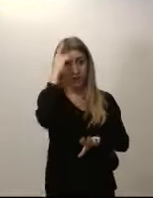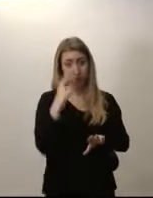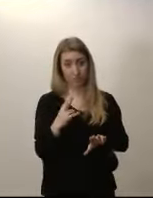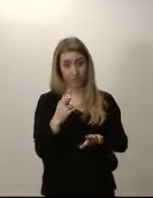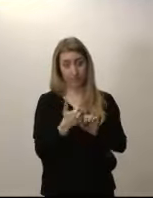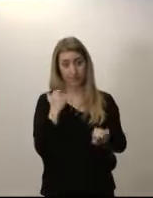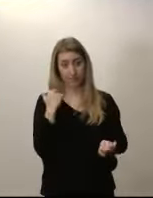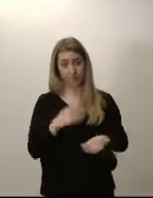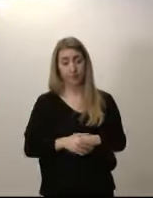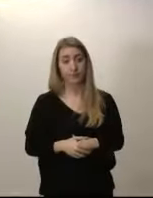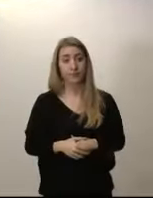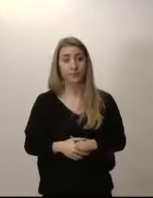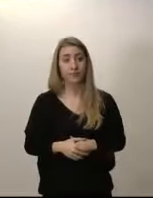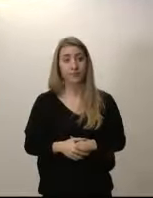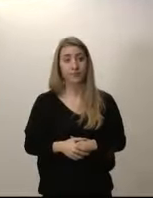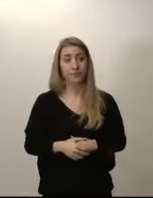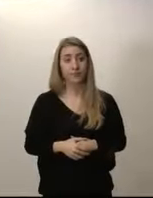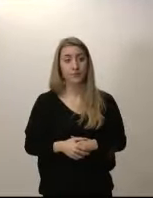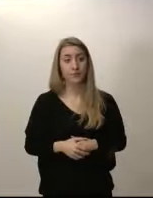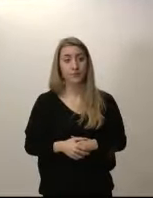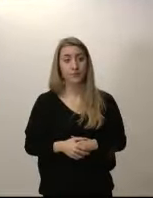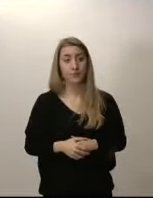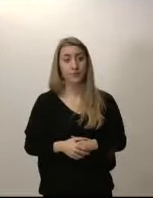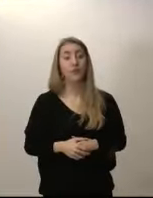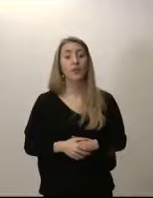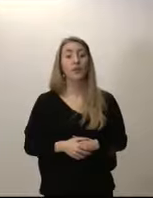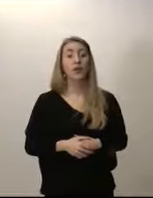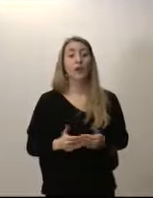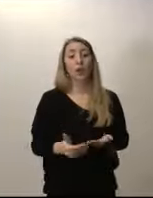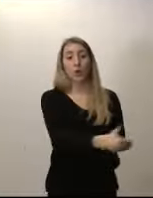auparavant. Voilà pour... Alors, dans les autres recettes,